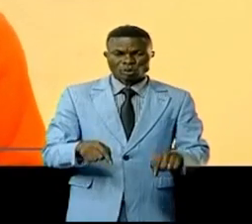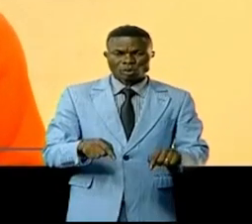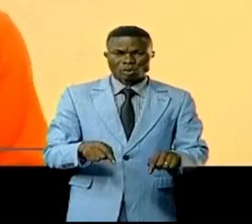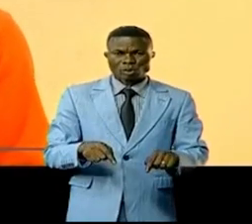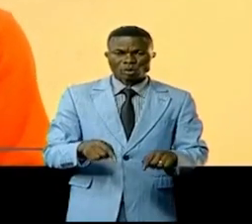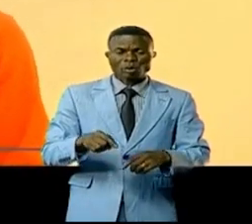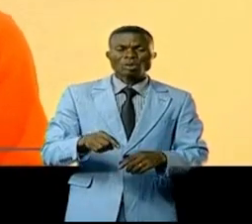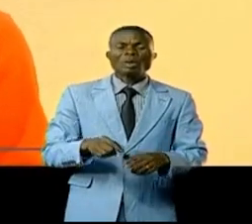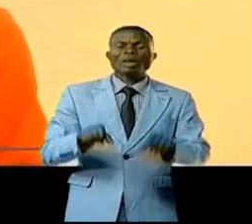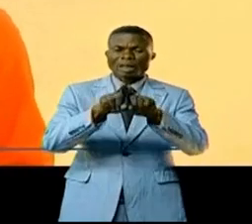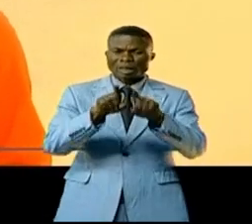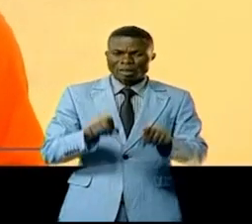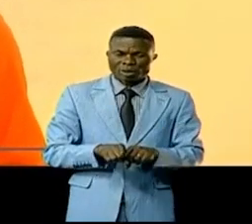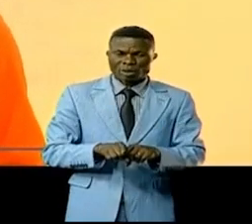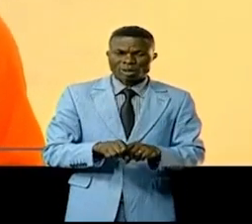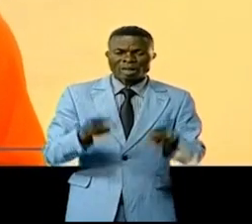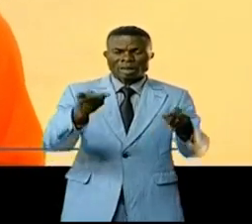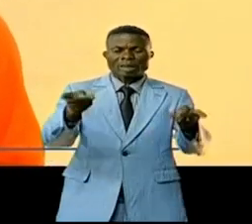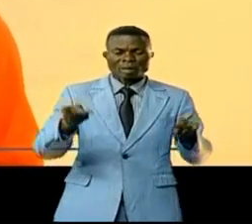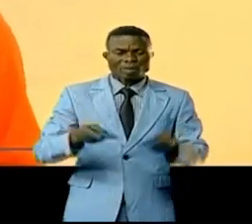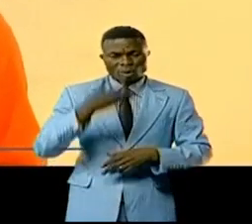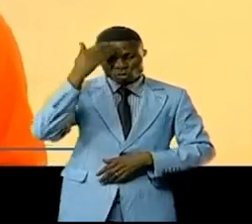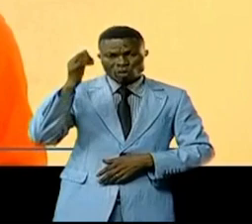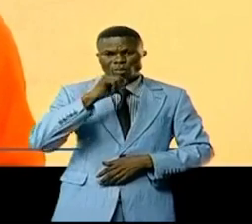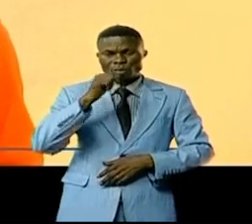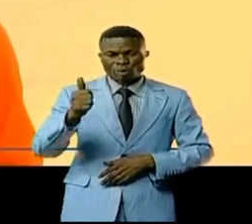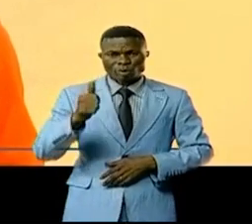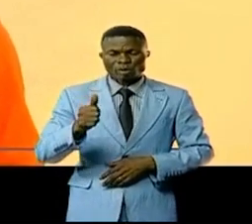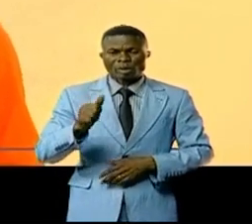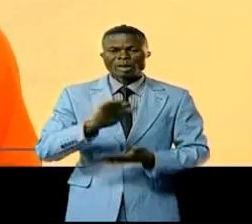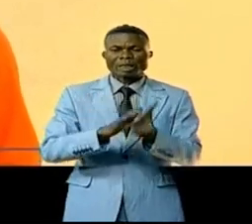puissions prendre cette place de président